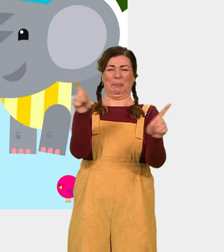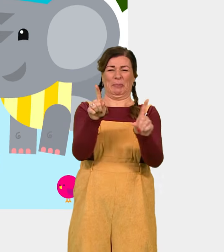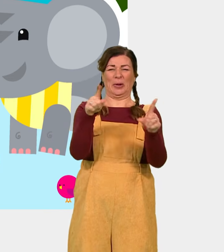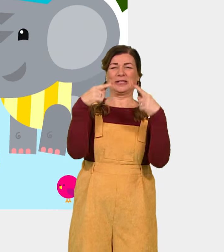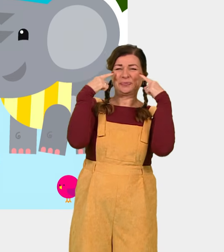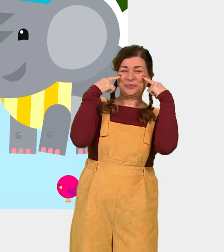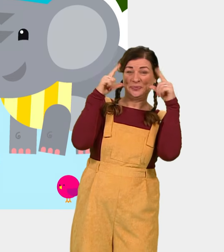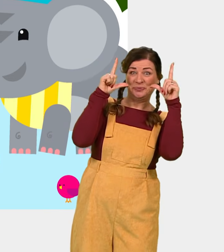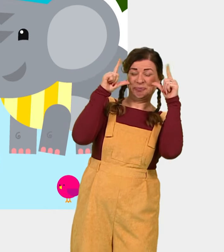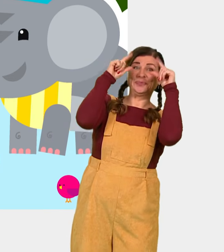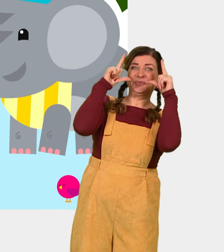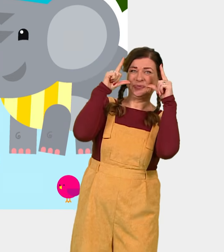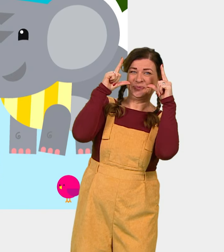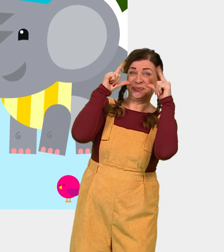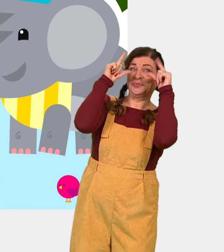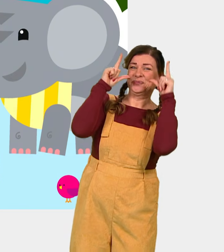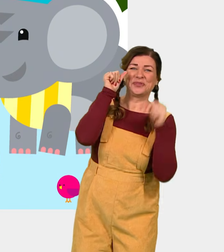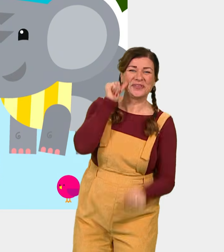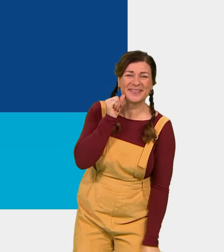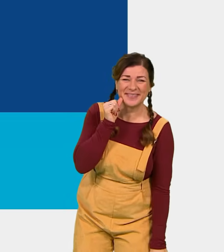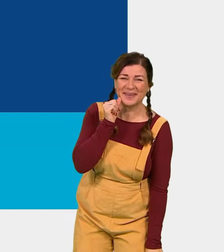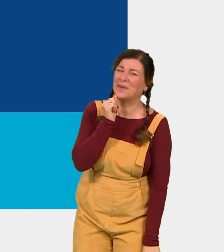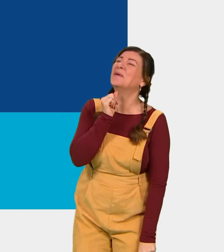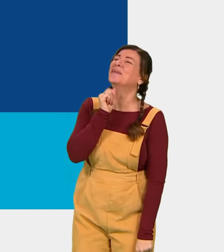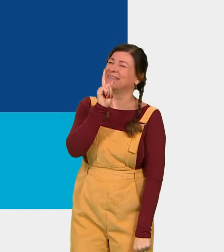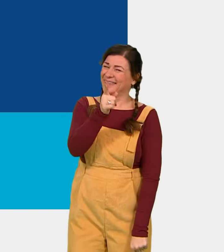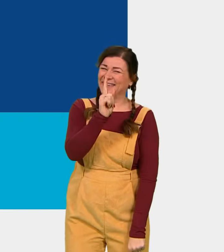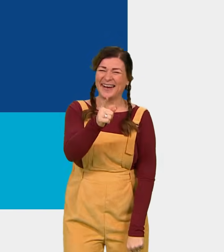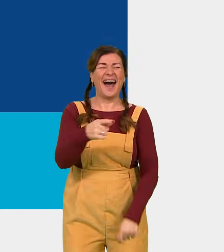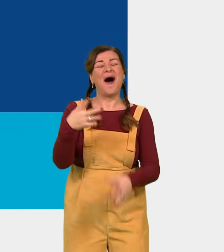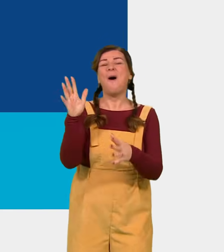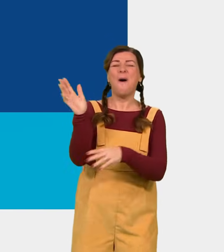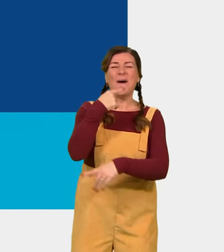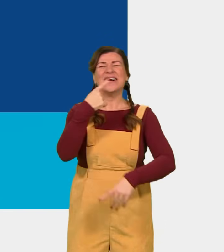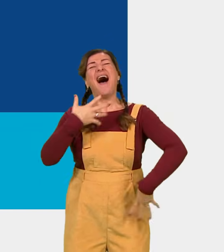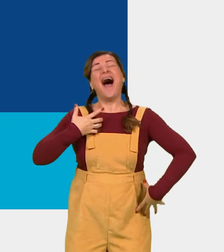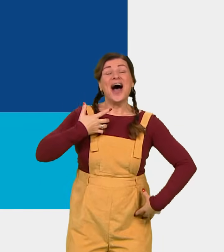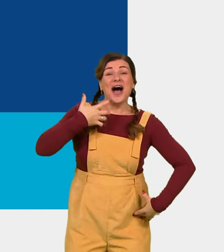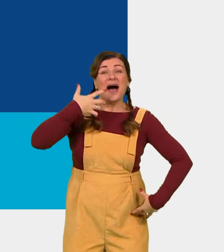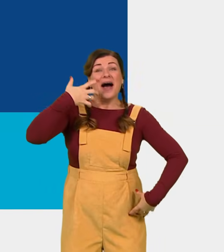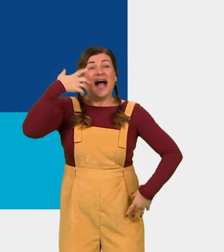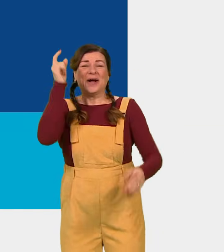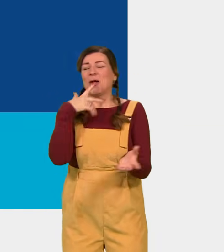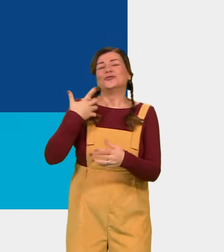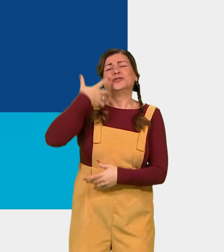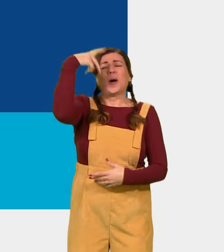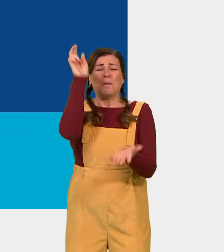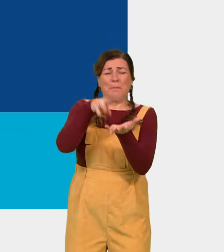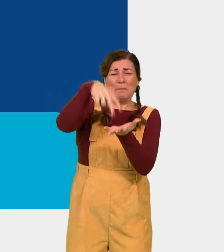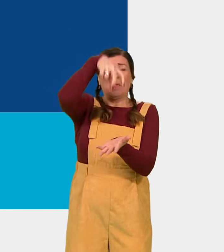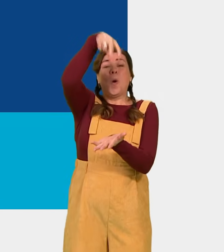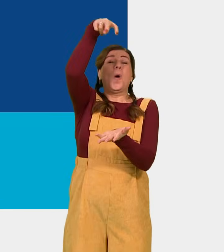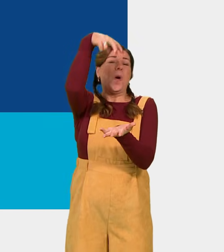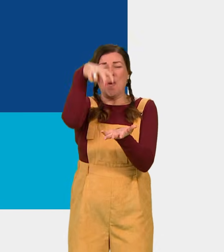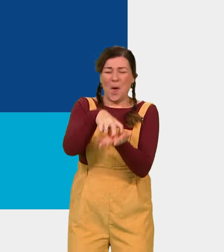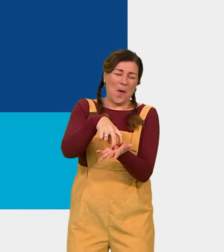lyged disglair yn wincio arno'n slai bach. Cyn i chi allu dweud jingle, jangle, neidiodd y